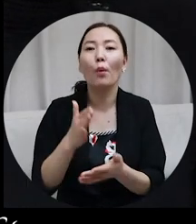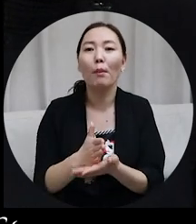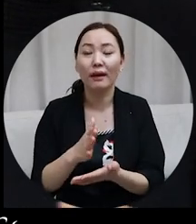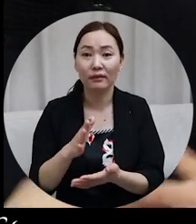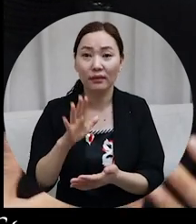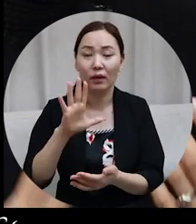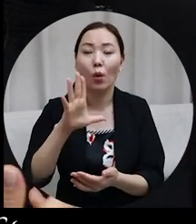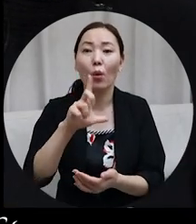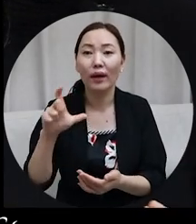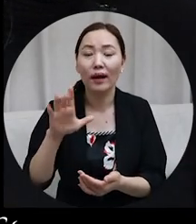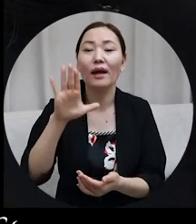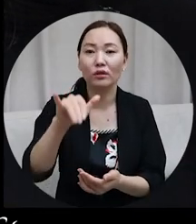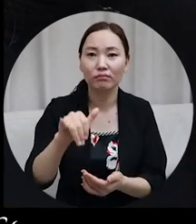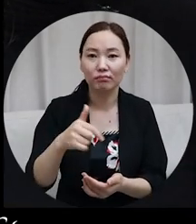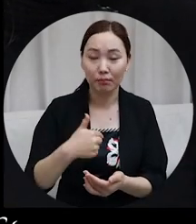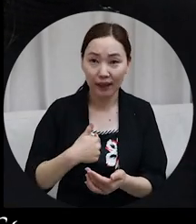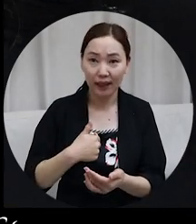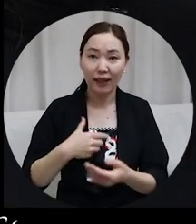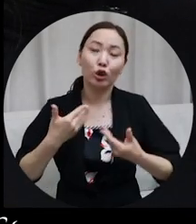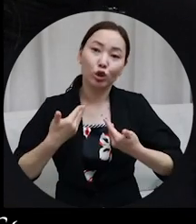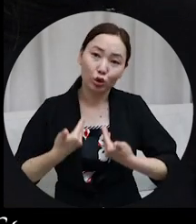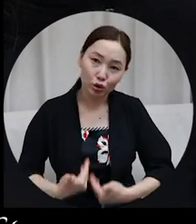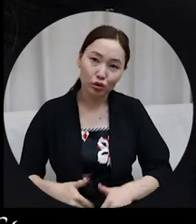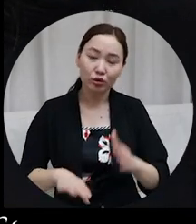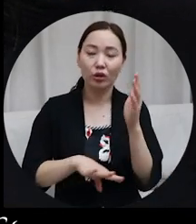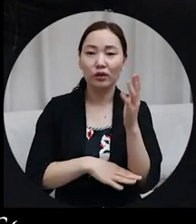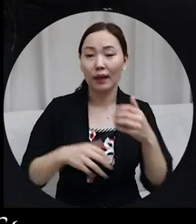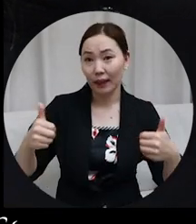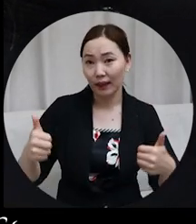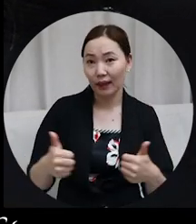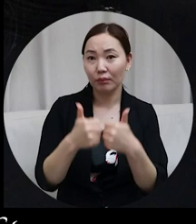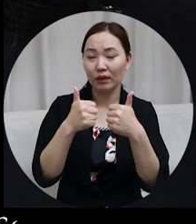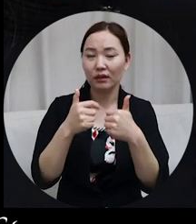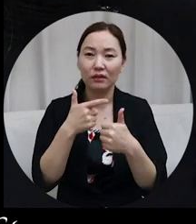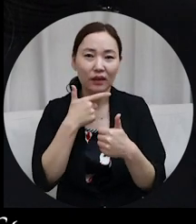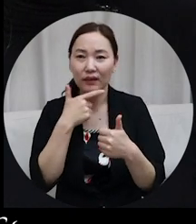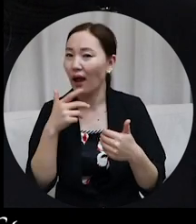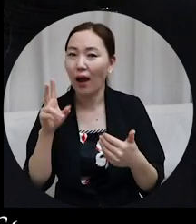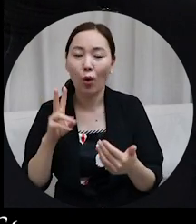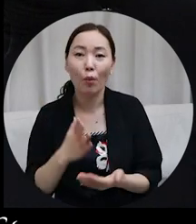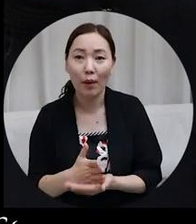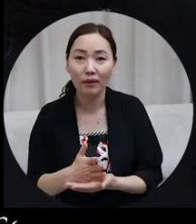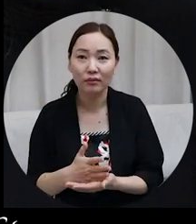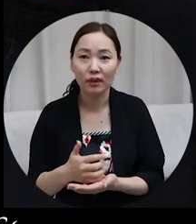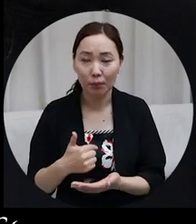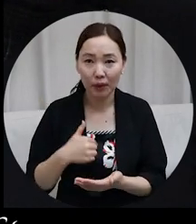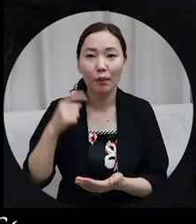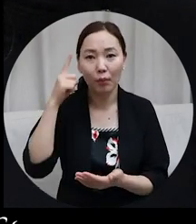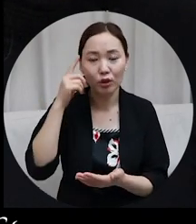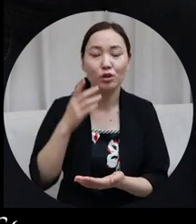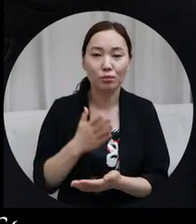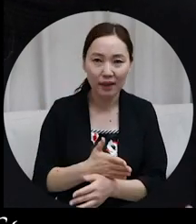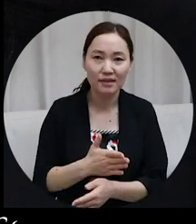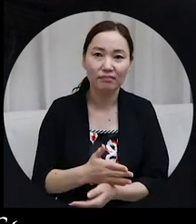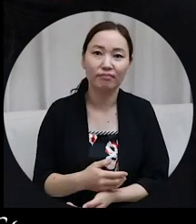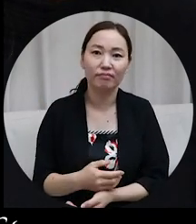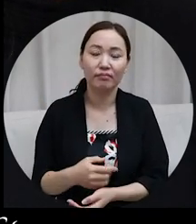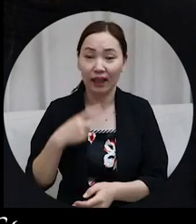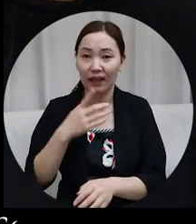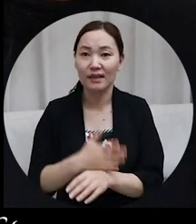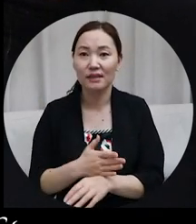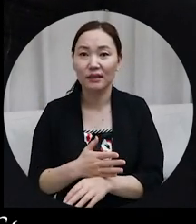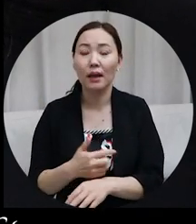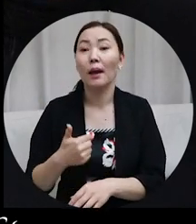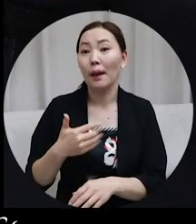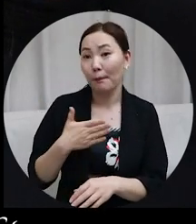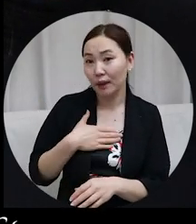ийн одоо ингээд танд юу хамгийн чухал байна вэ гэдээ яг тэр үед асууж хаад ээж нэг төрсөн өдрөө л нэг ганц тэмдэглэжмээр байна. Нэг төрсөн өдрөө л